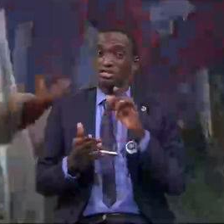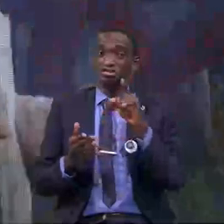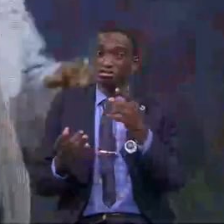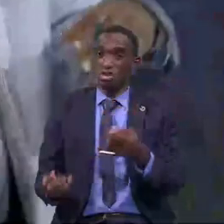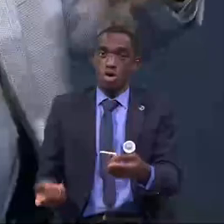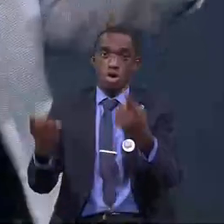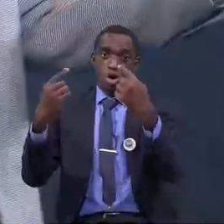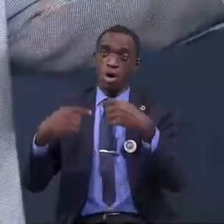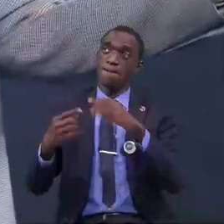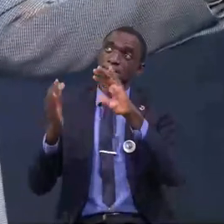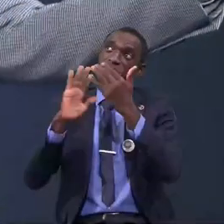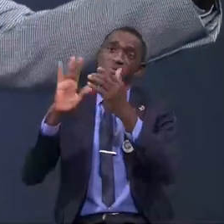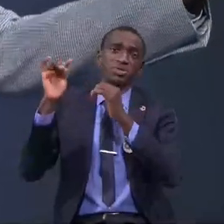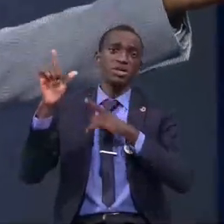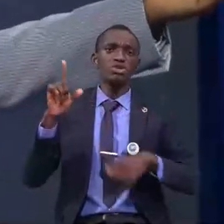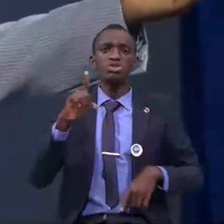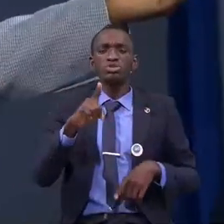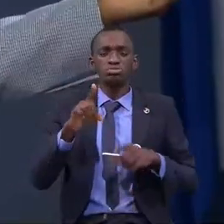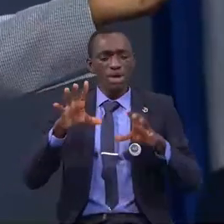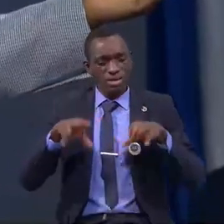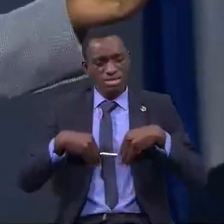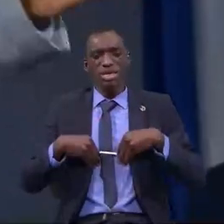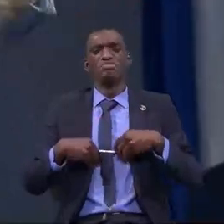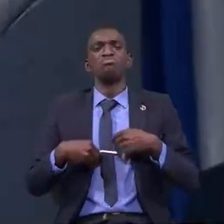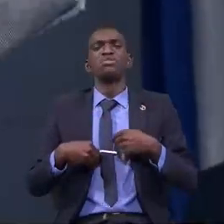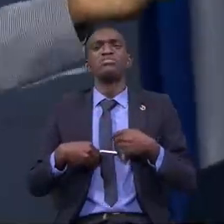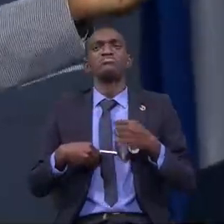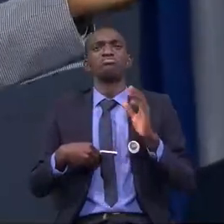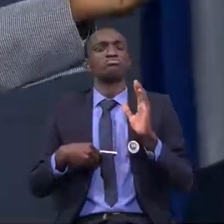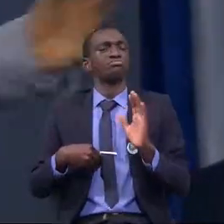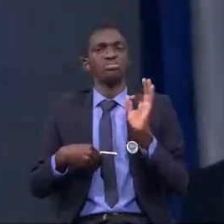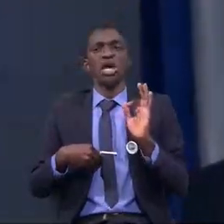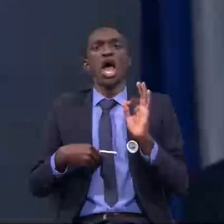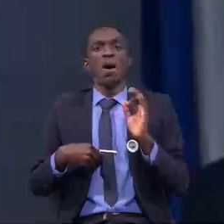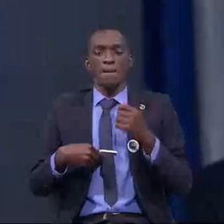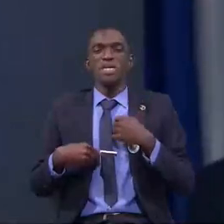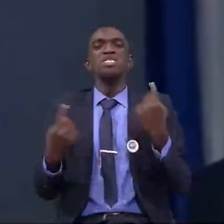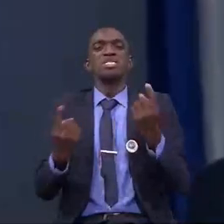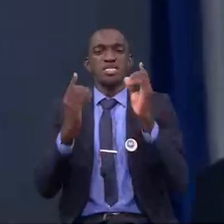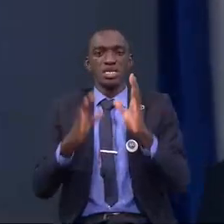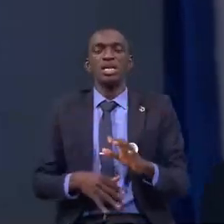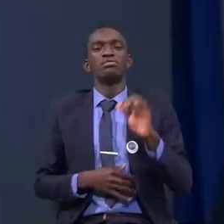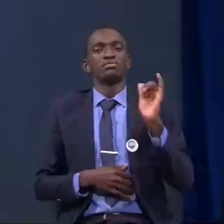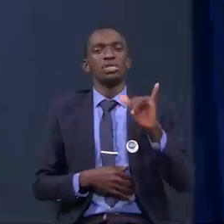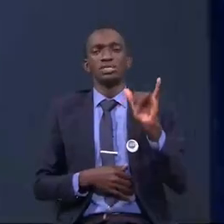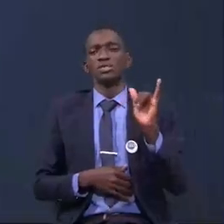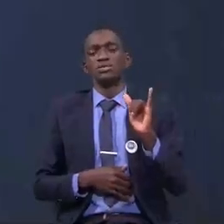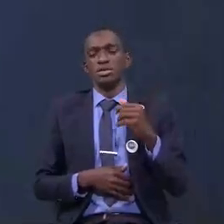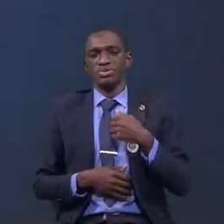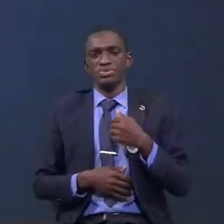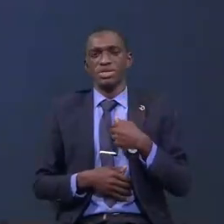C'est en venant devant le Seigneur, en acceptant qui on est, tu es un pécheur,